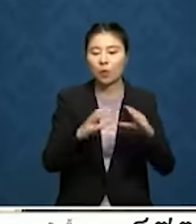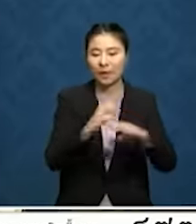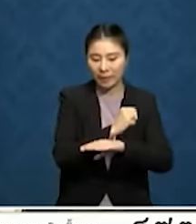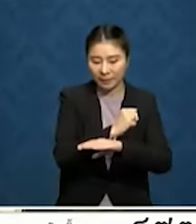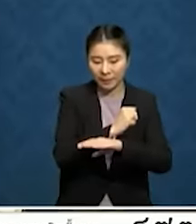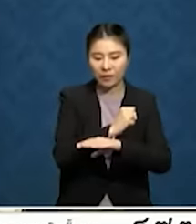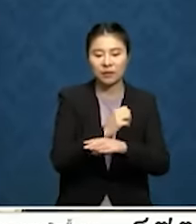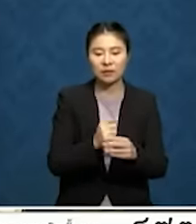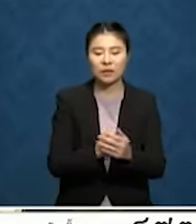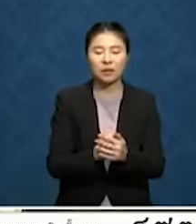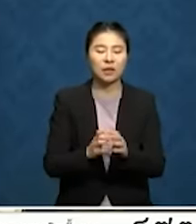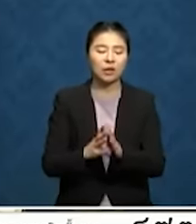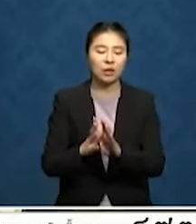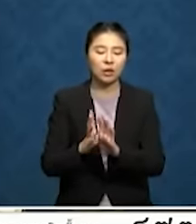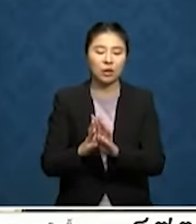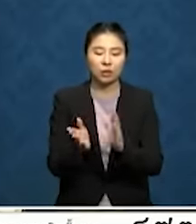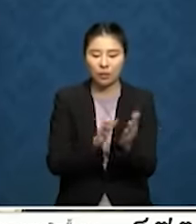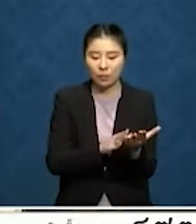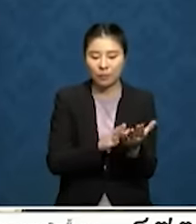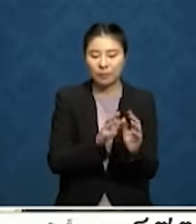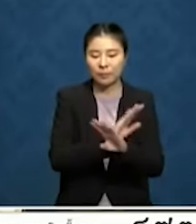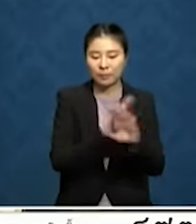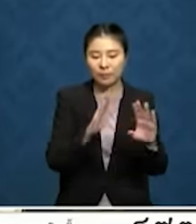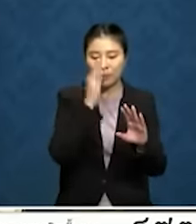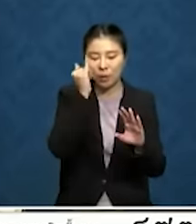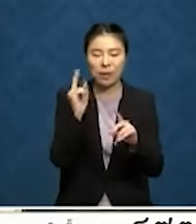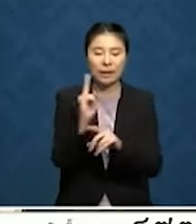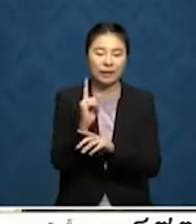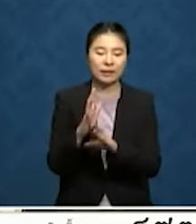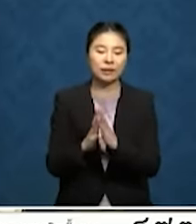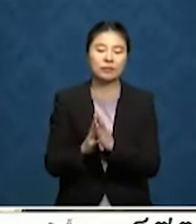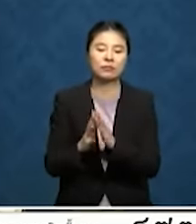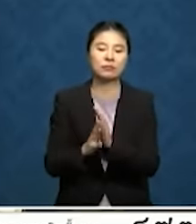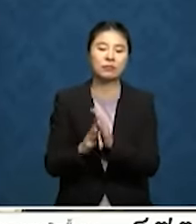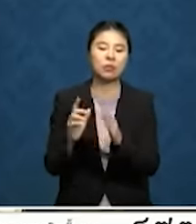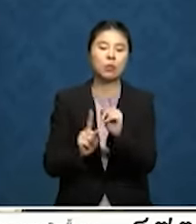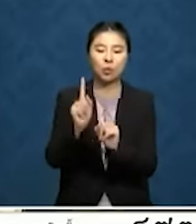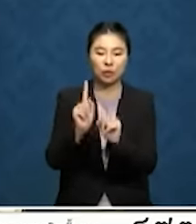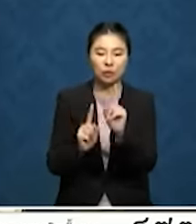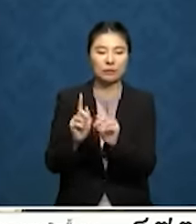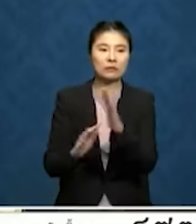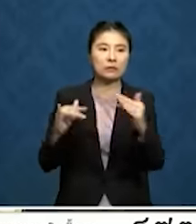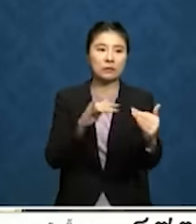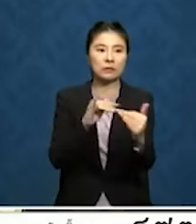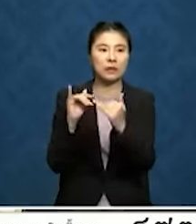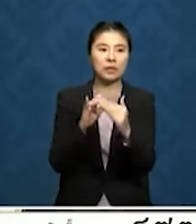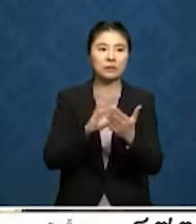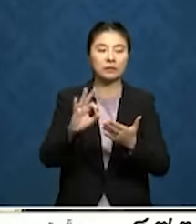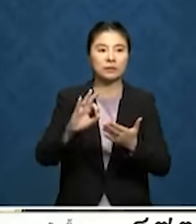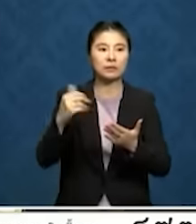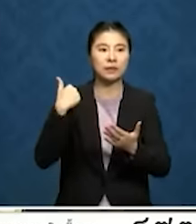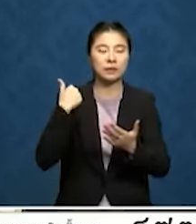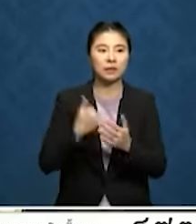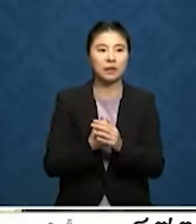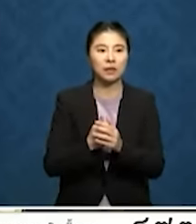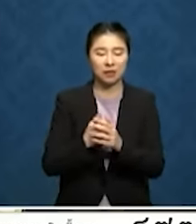สื่อที่มีผลกระทบต่อผู้แทนราษฎรฝ่ายนิติบัญญัติโดยตรงยังมีกรณีที่นายก